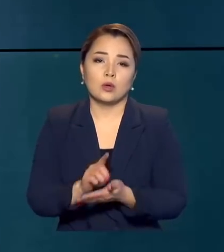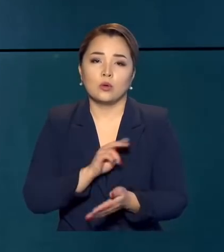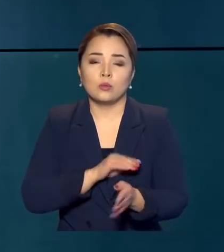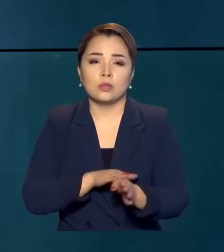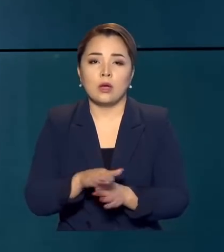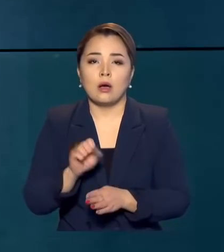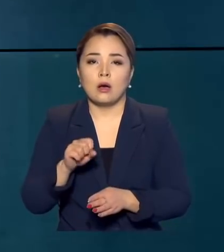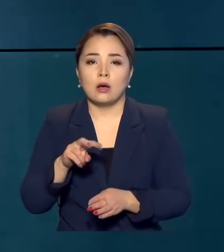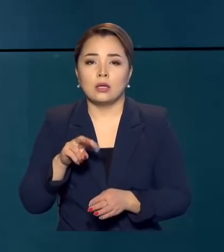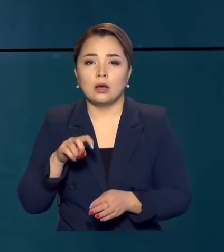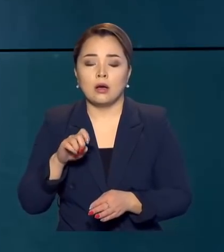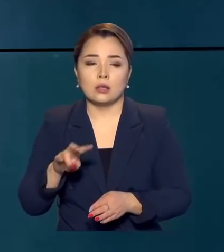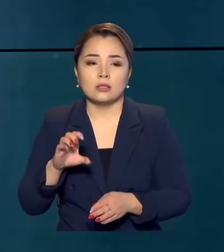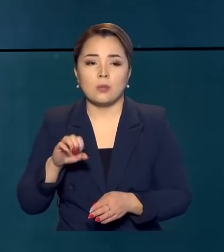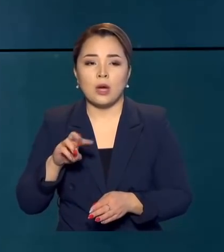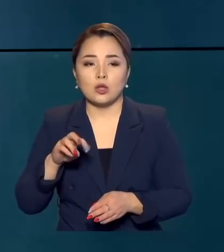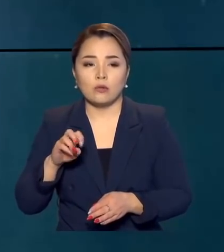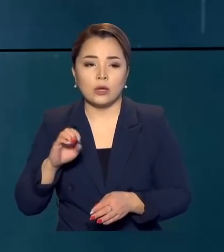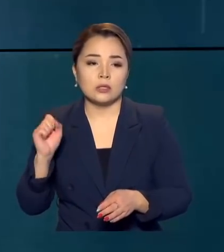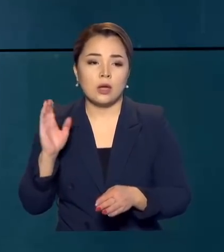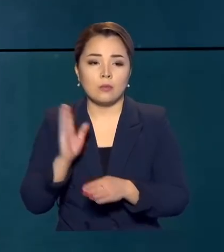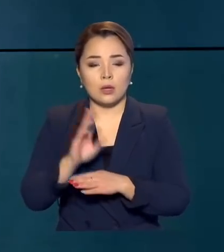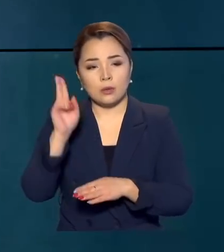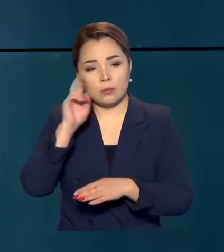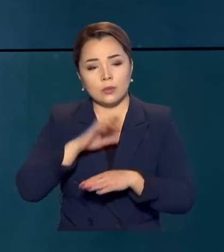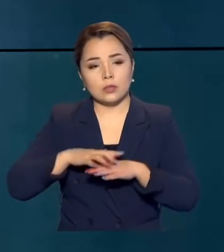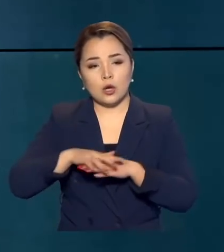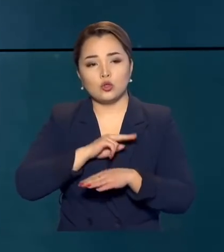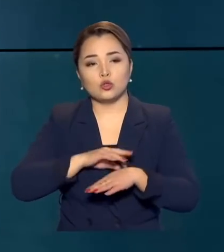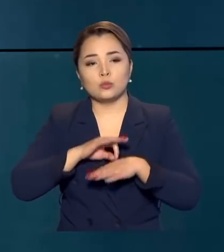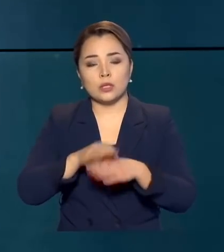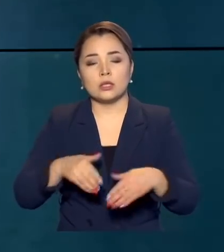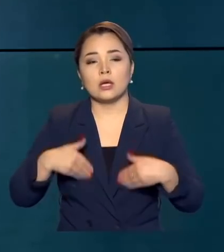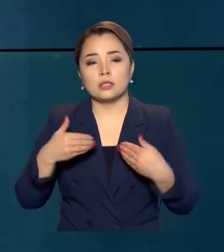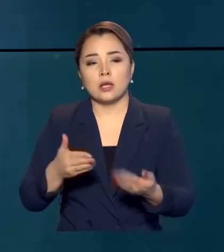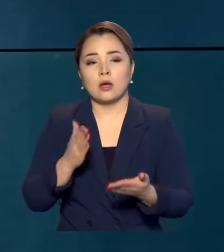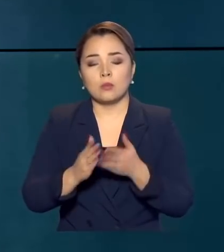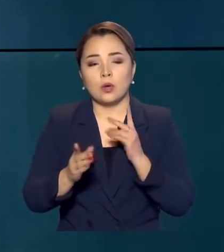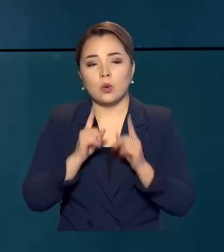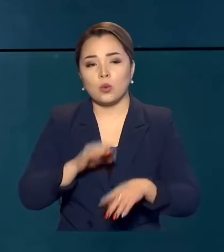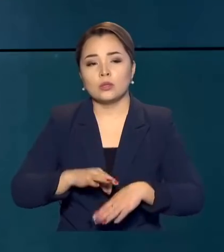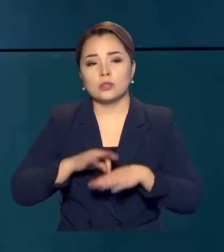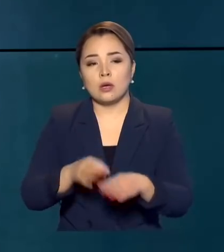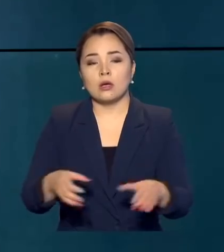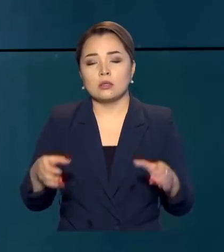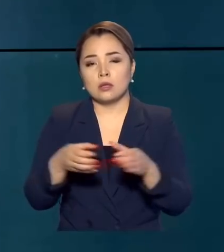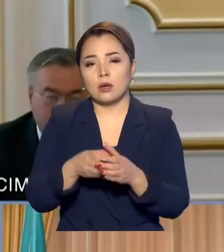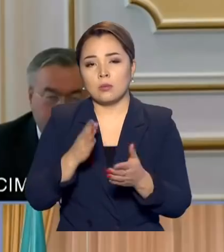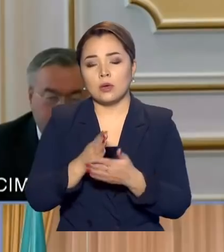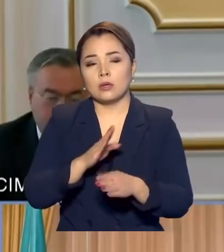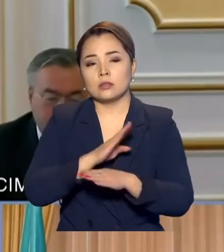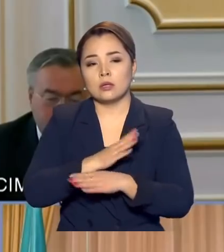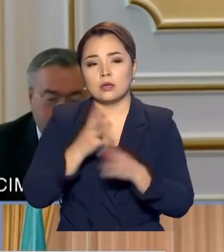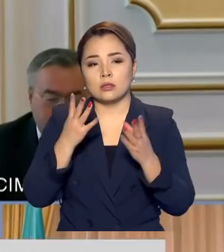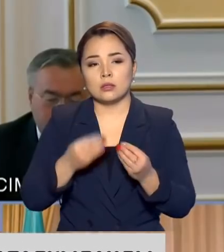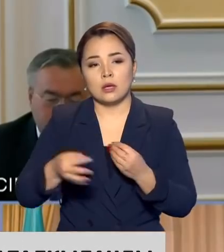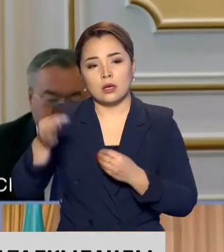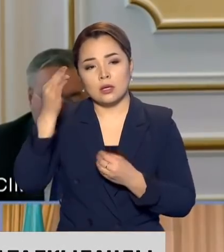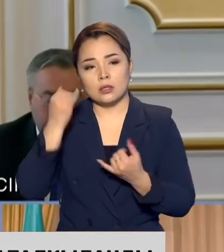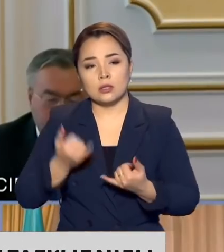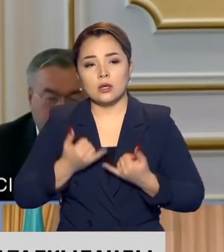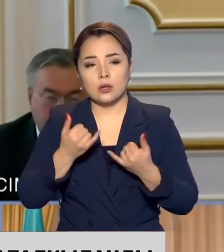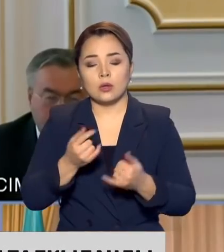Алихан Смайылов мемлекет басшысының тапсырмаларын іске асыру жөнінде кеңес өткізді. Отырыс тәртіп орнату кезінде қаза болғандарды еске алуға